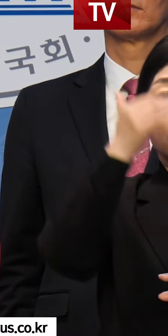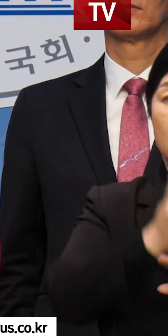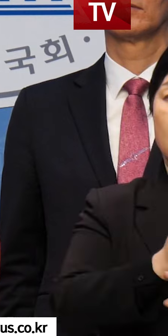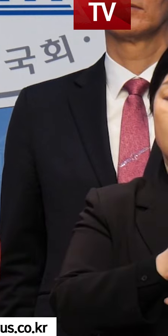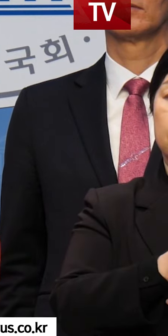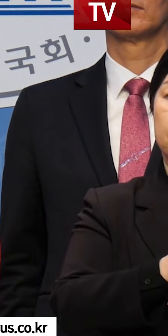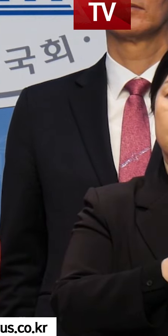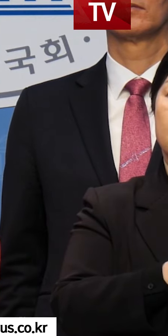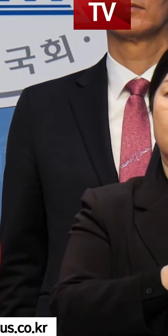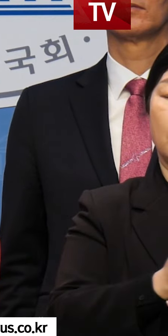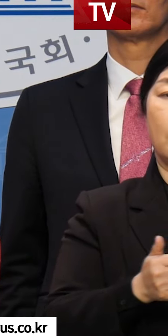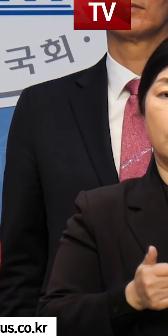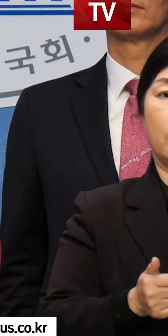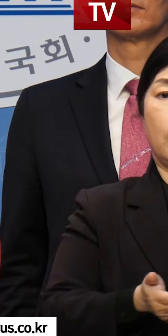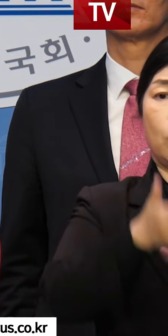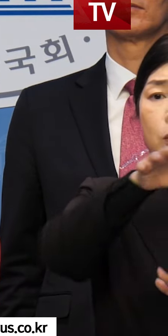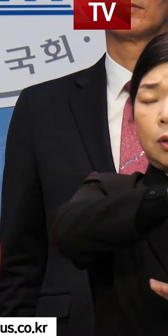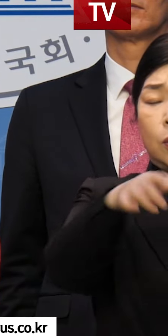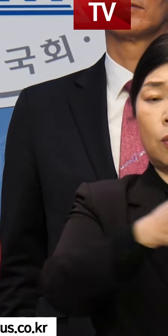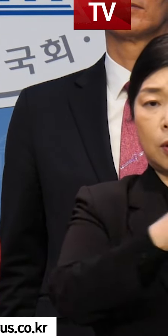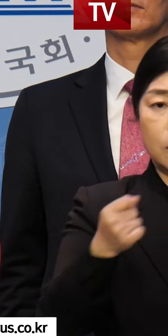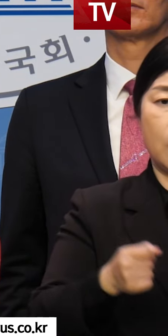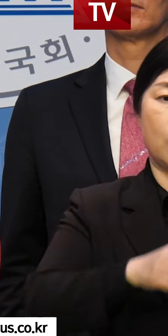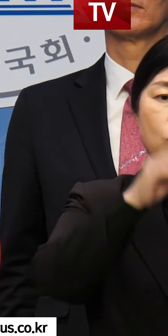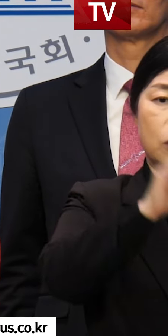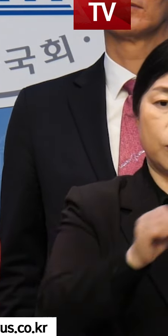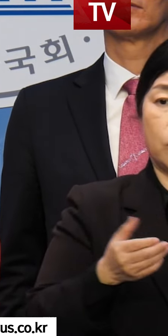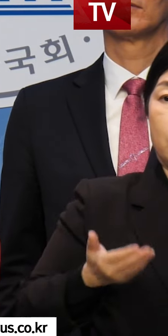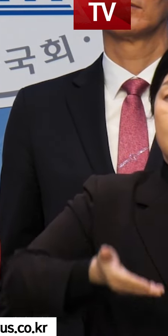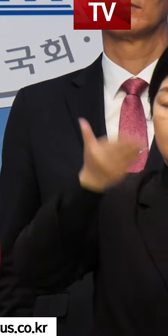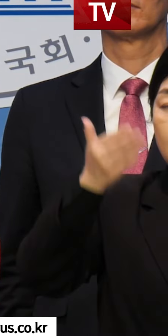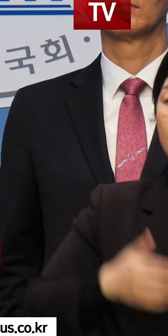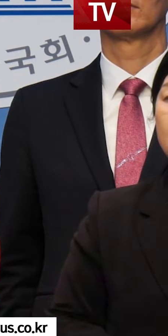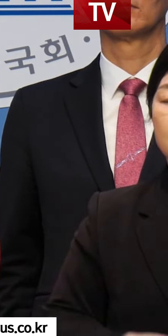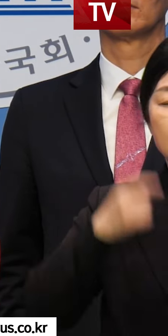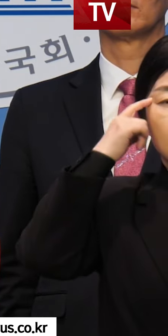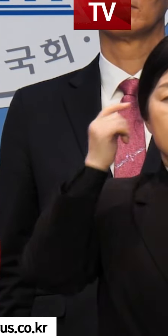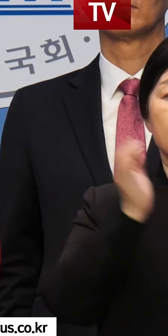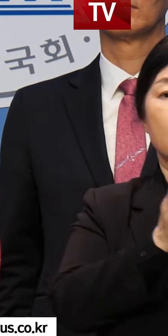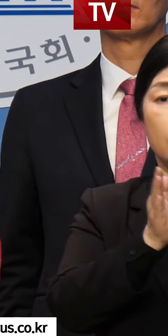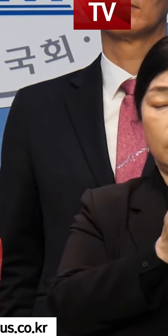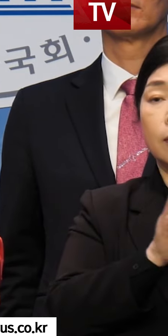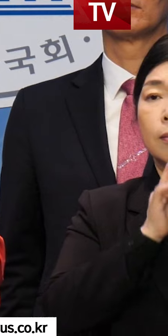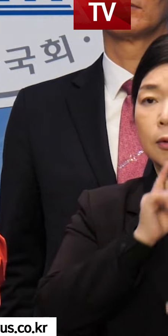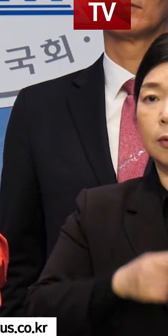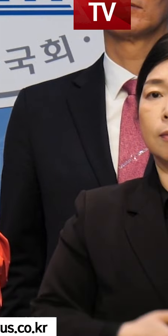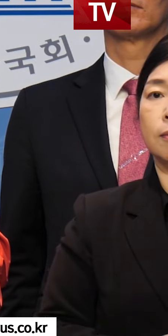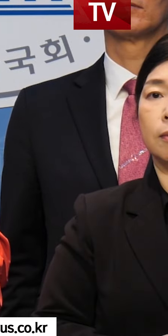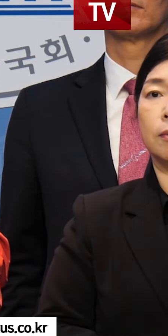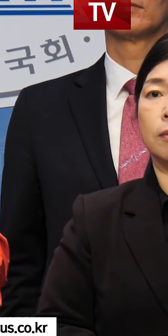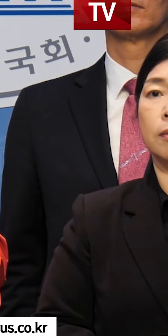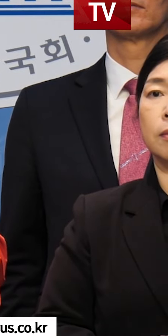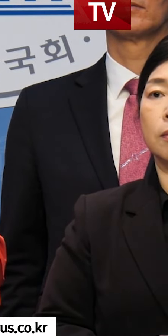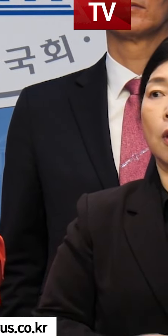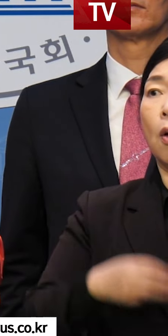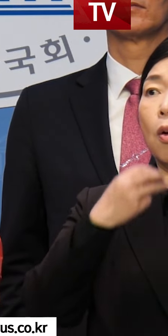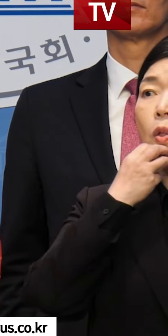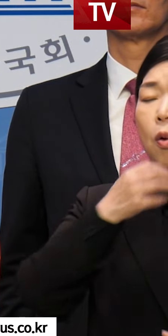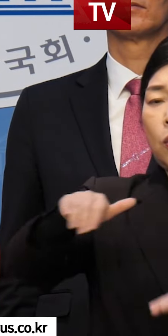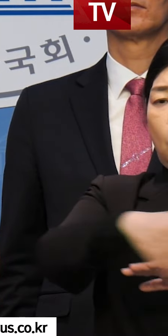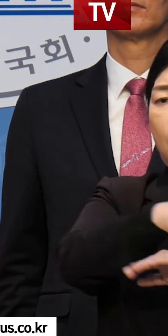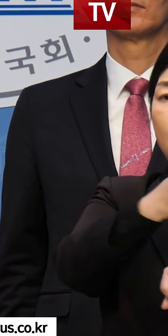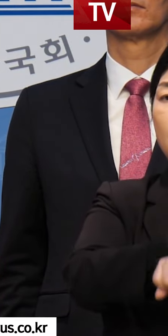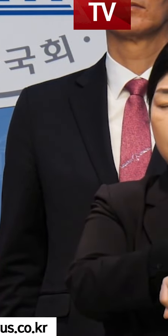여론조사에서 세 도시 모두 60% 이상 찬성을 했습니다. 서울로